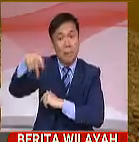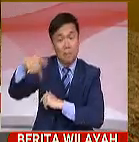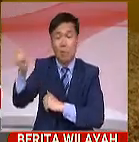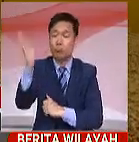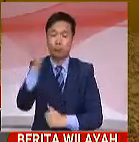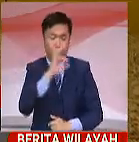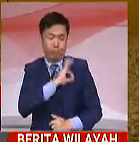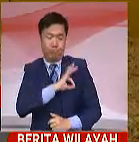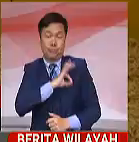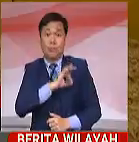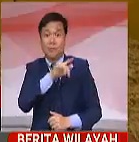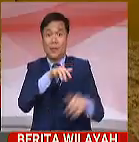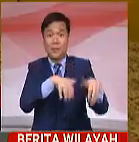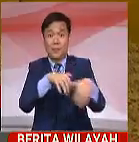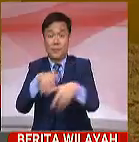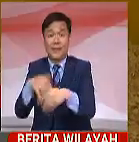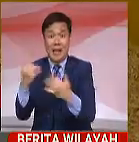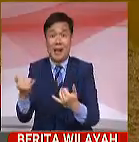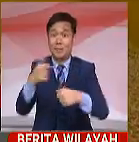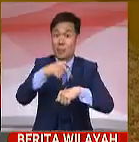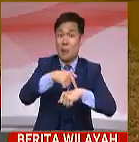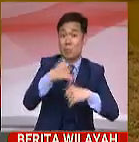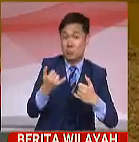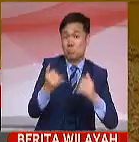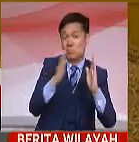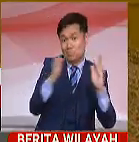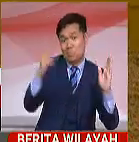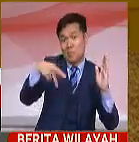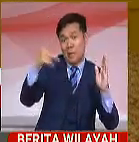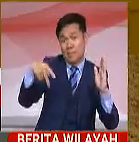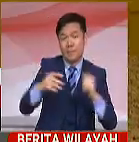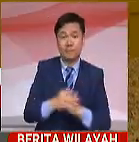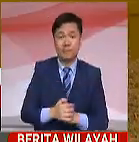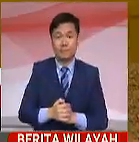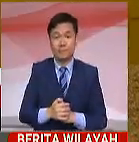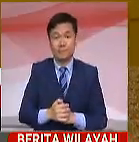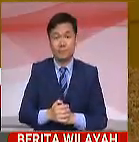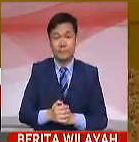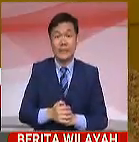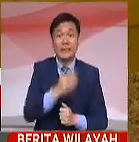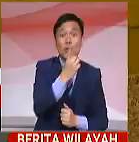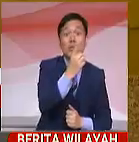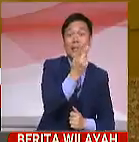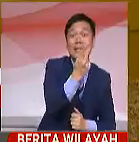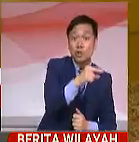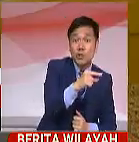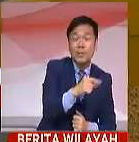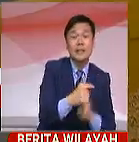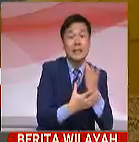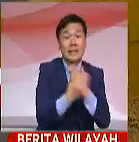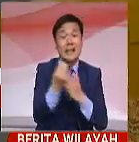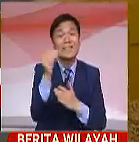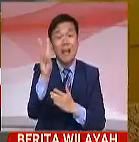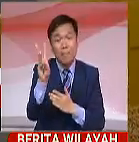peserta khususnya semasa musim PKP ini. RM6 1 kilogram amat